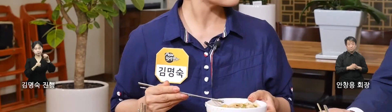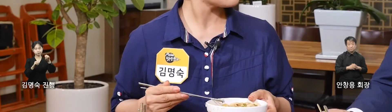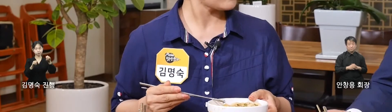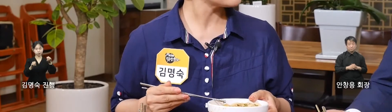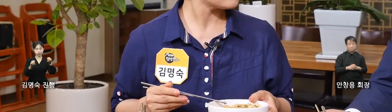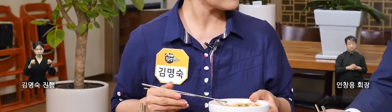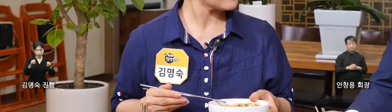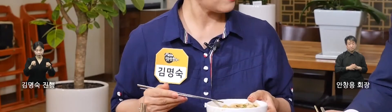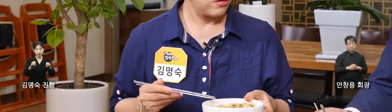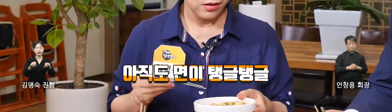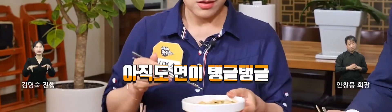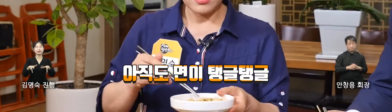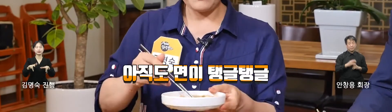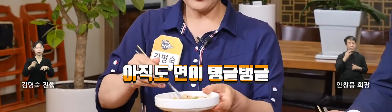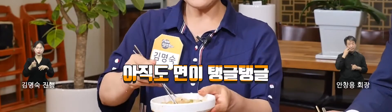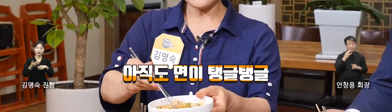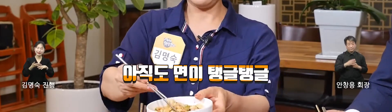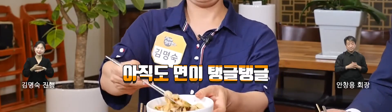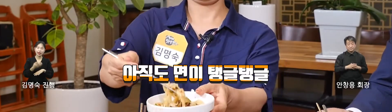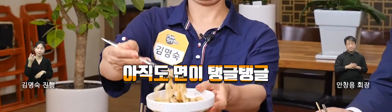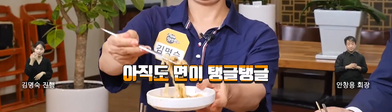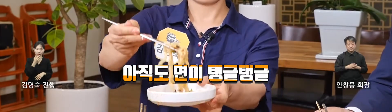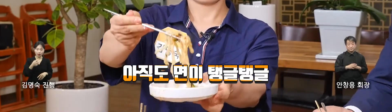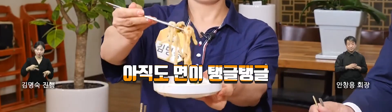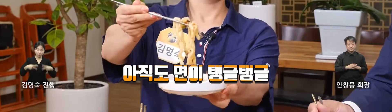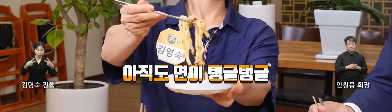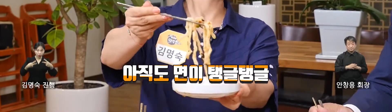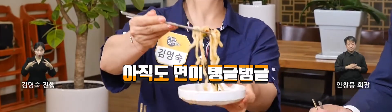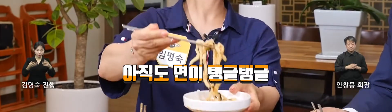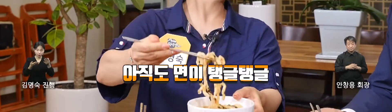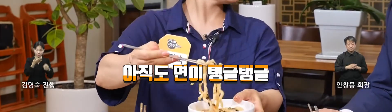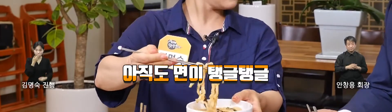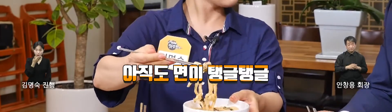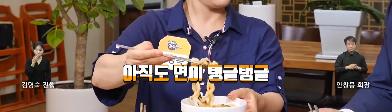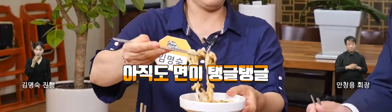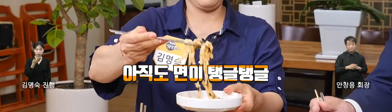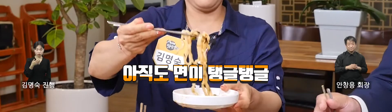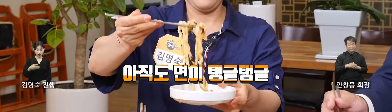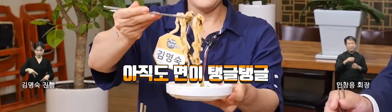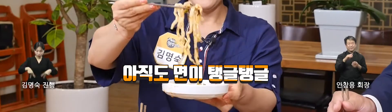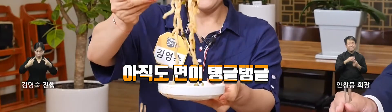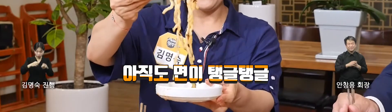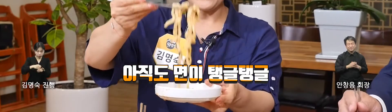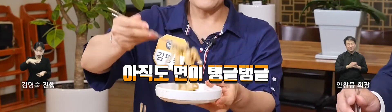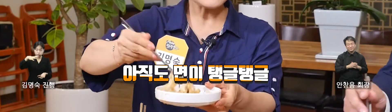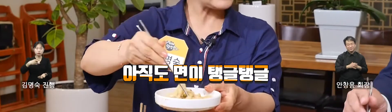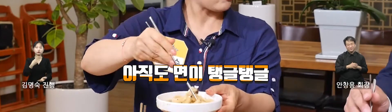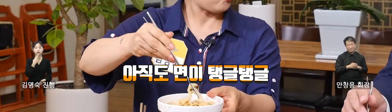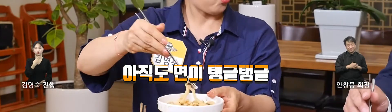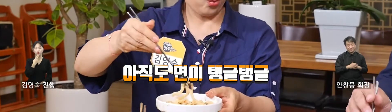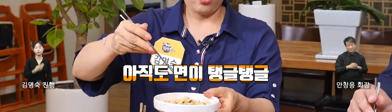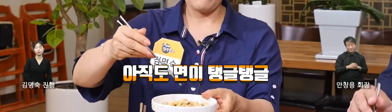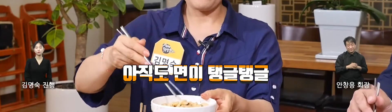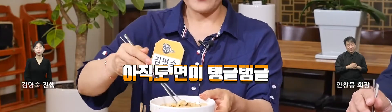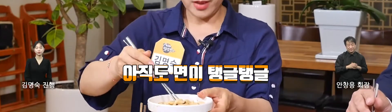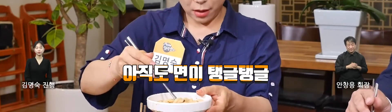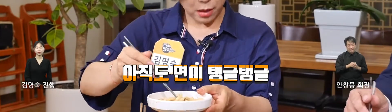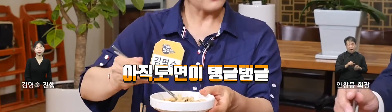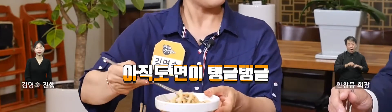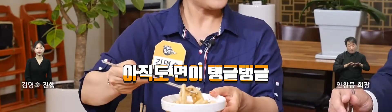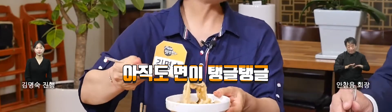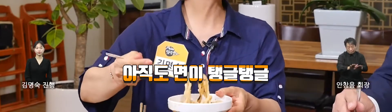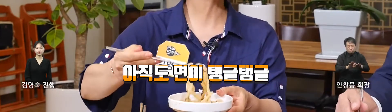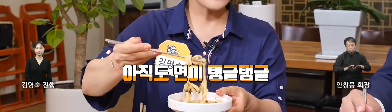얼큰 칼국수를 먹는 거잖아요. 네. 근데 면이 탱글탱글 그대로야. 역시 예, 불지 반죽의, 않고 반죽의 비결?